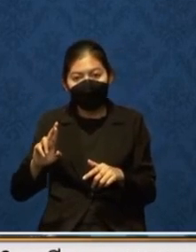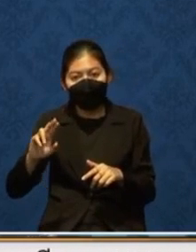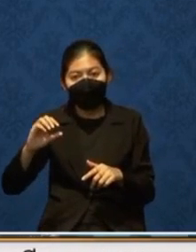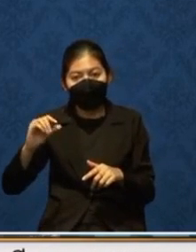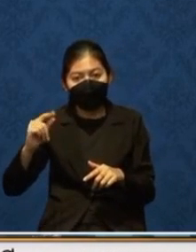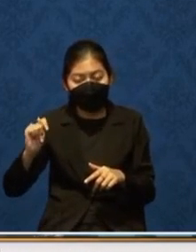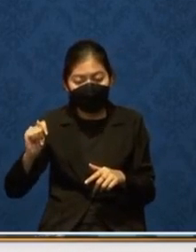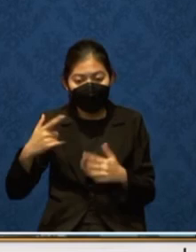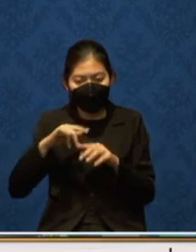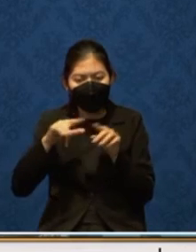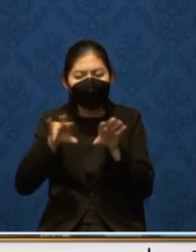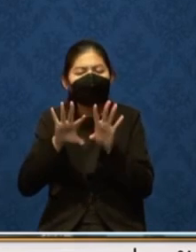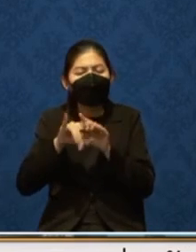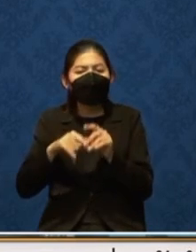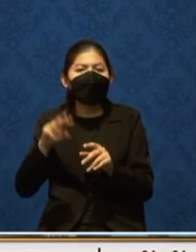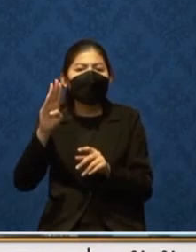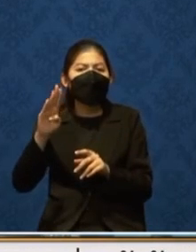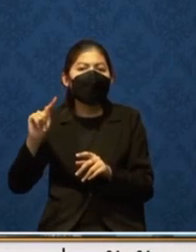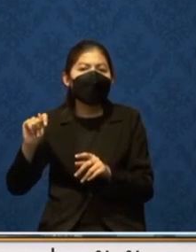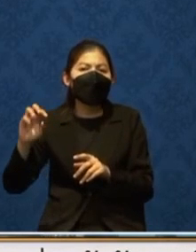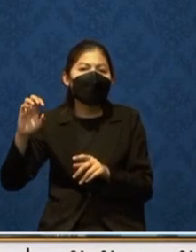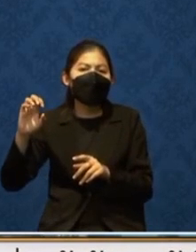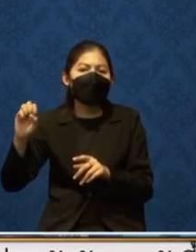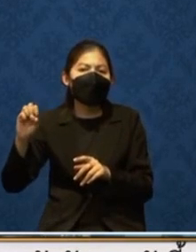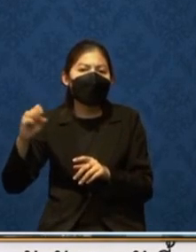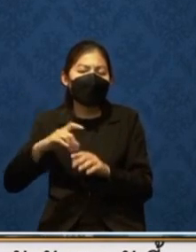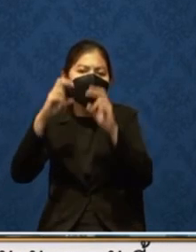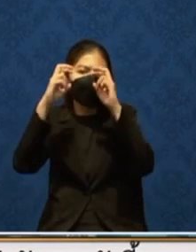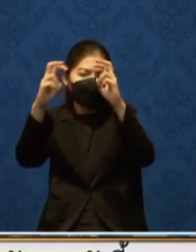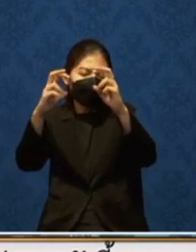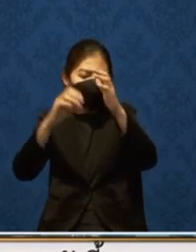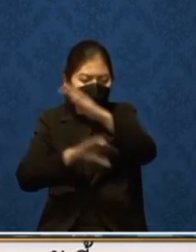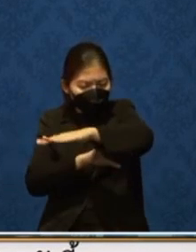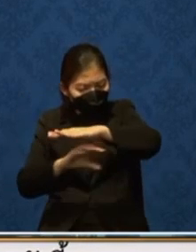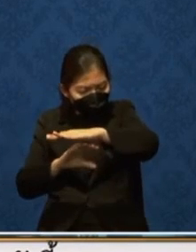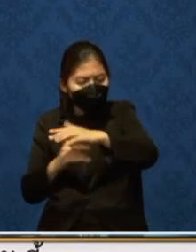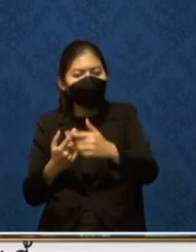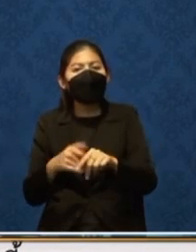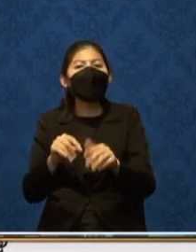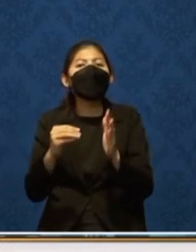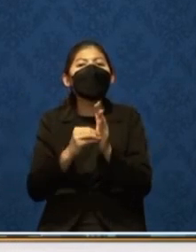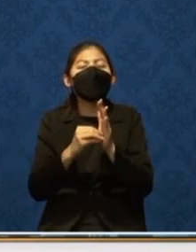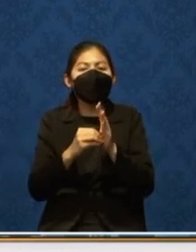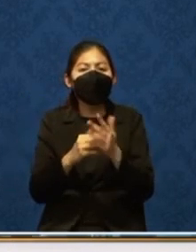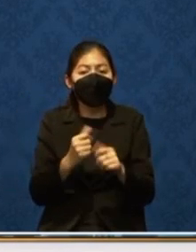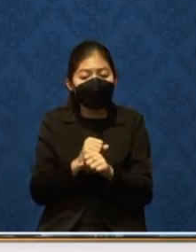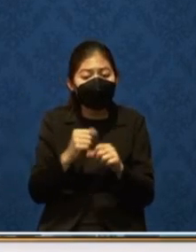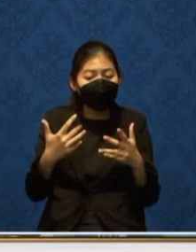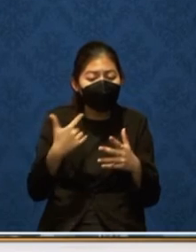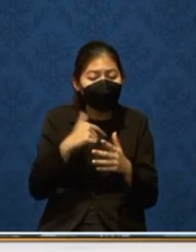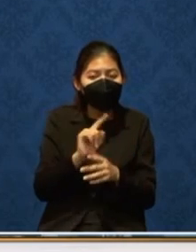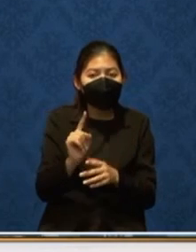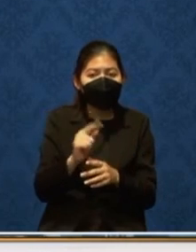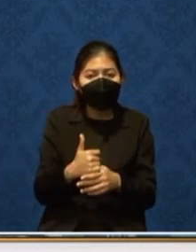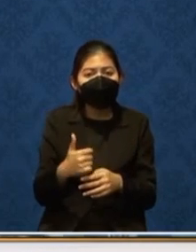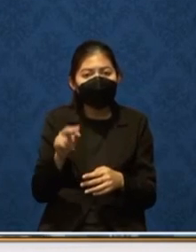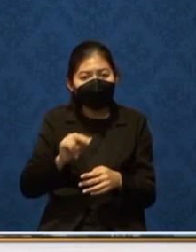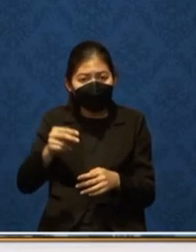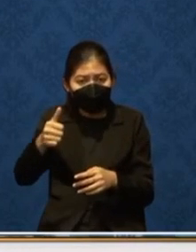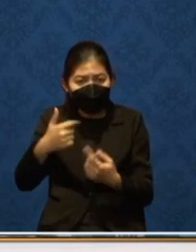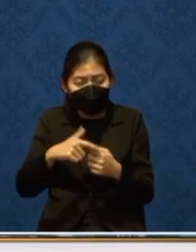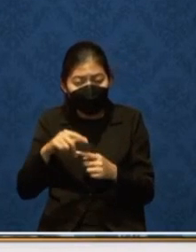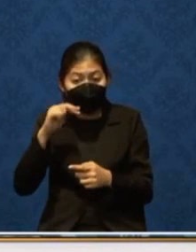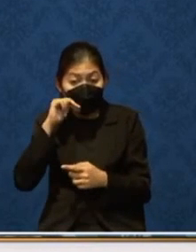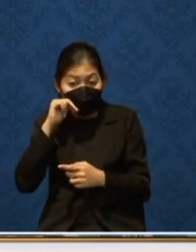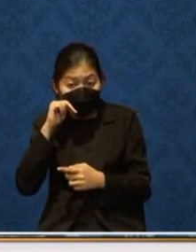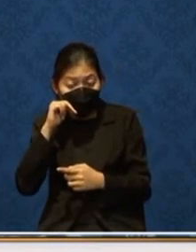รถไฟ้าในกุงเทพอยางนี้ครับปบไฟ้าเอ possible ทำยไใหมเสร็ให careersน้ปปาทำยงไให